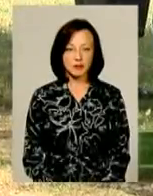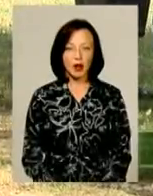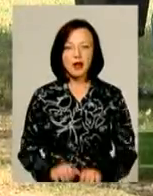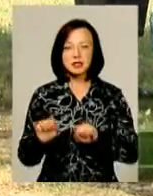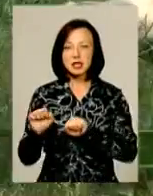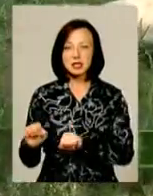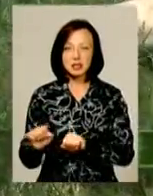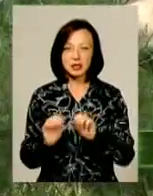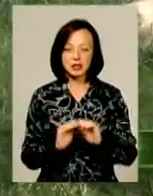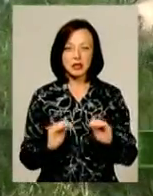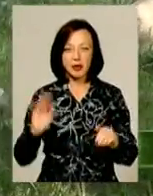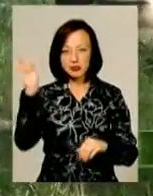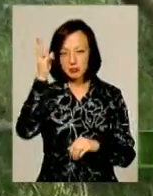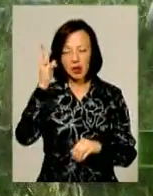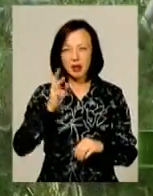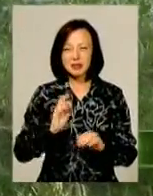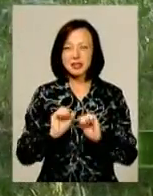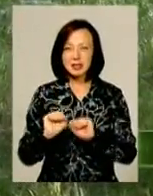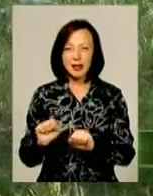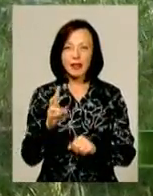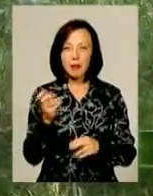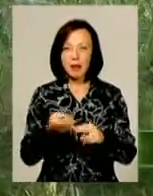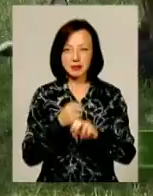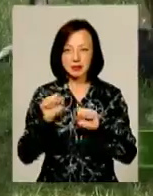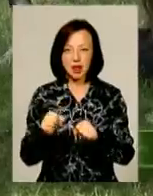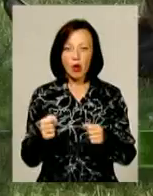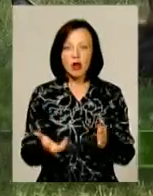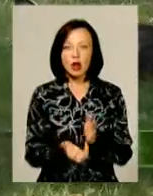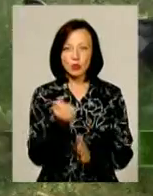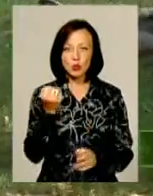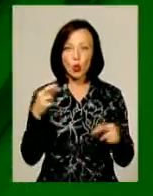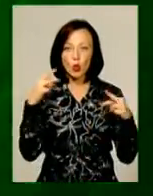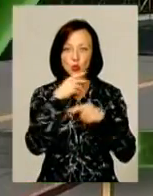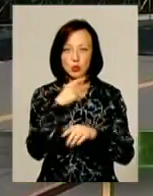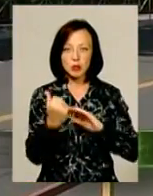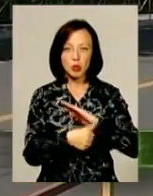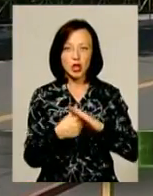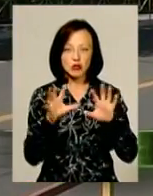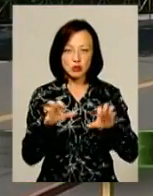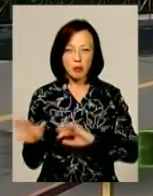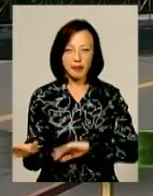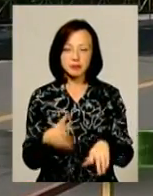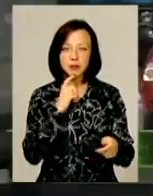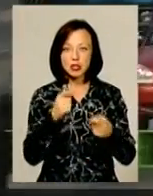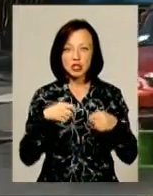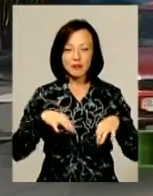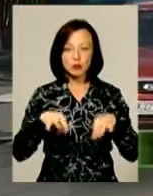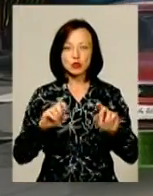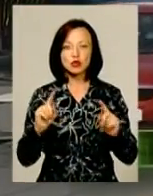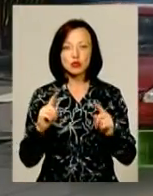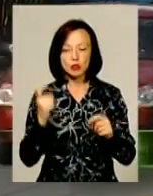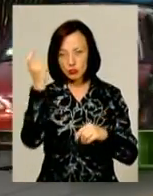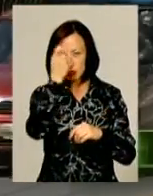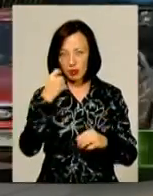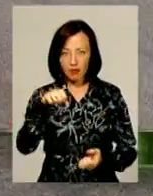Захистити незахищених. У Хмельницькому містяни рятують отруєних безпритульних собак. Бережись автомобіля. Або чому